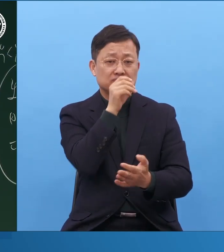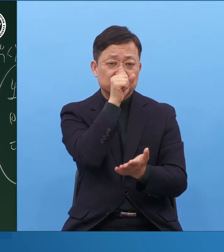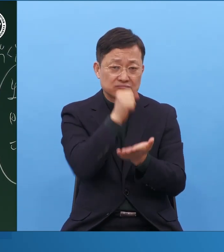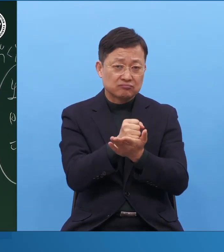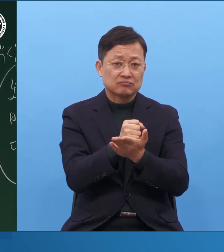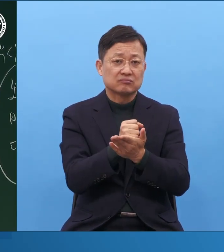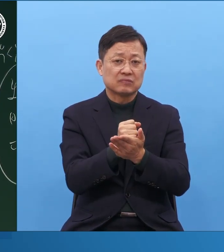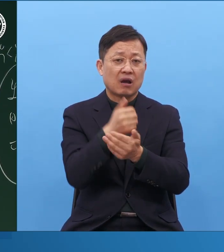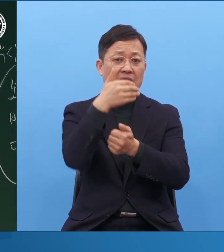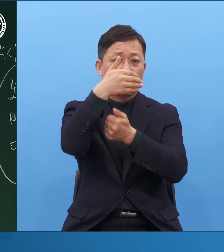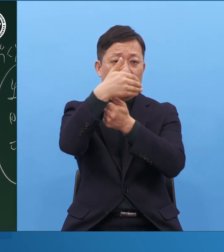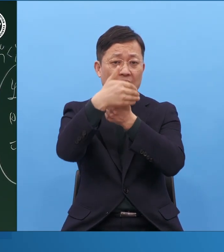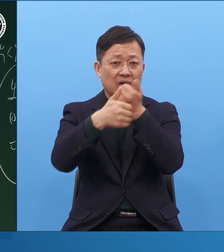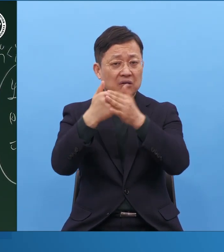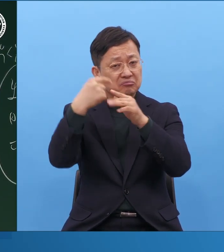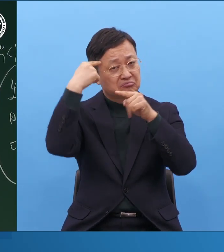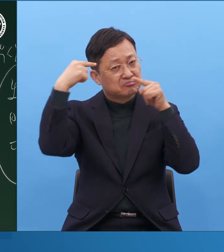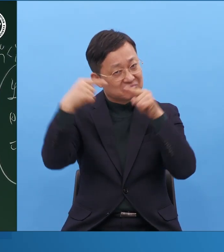네.